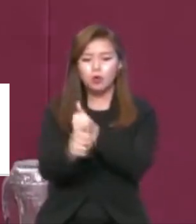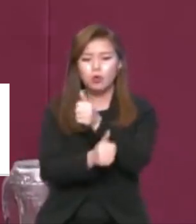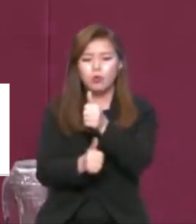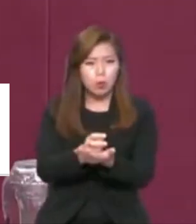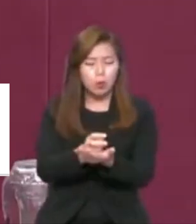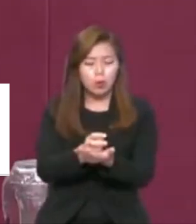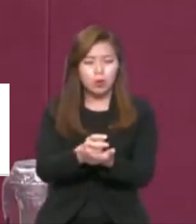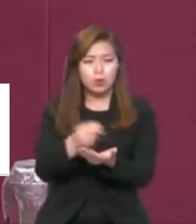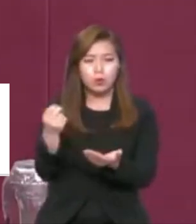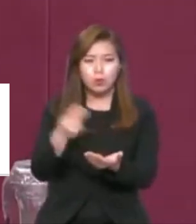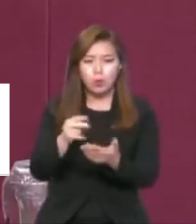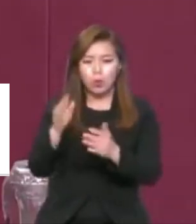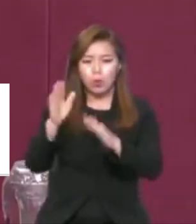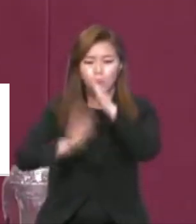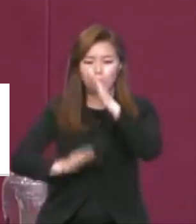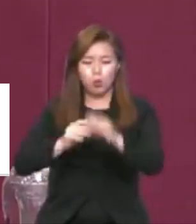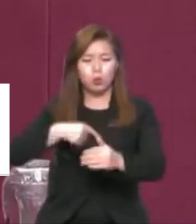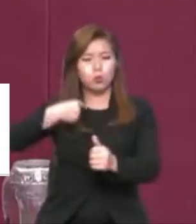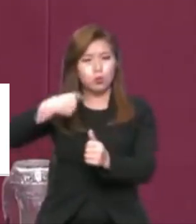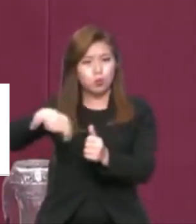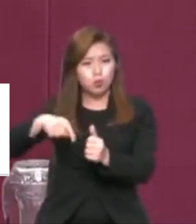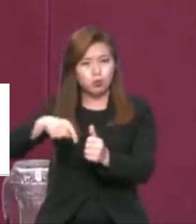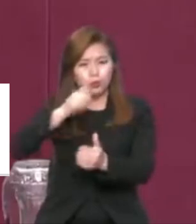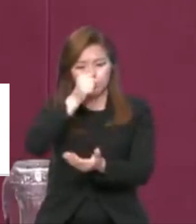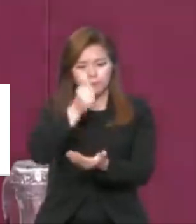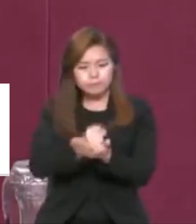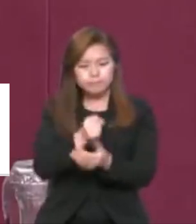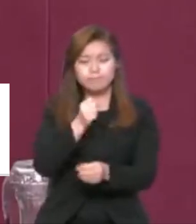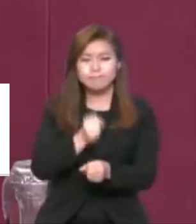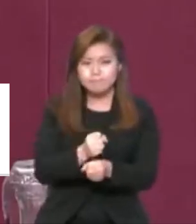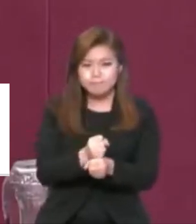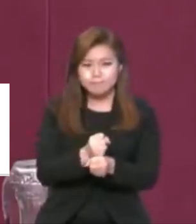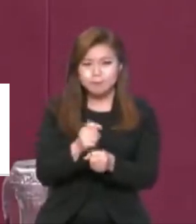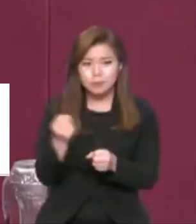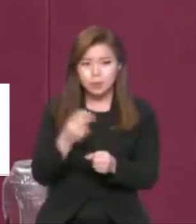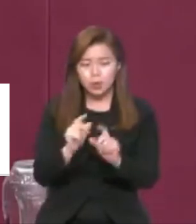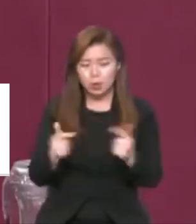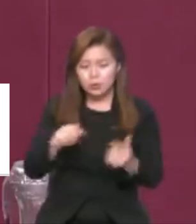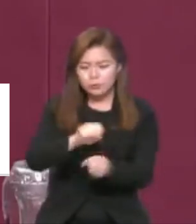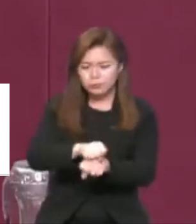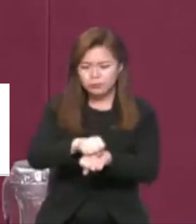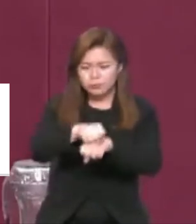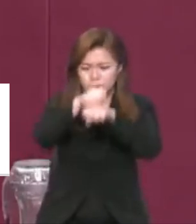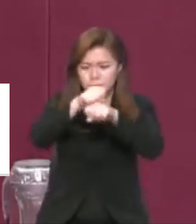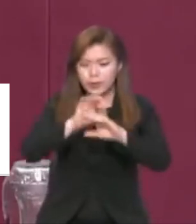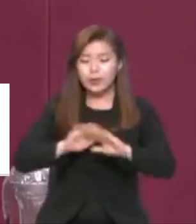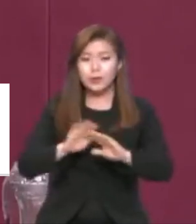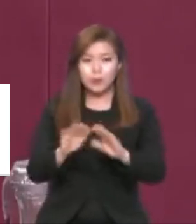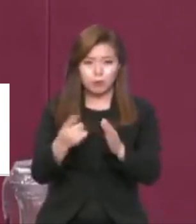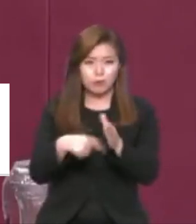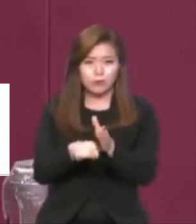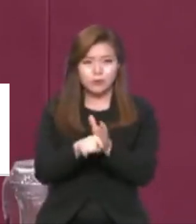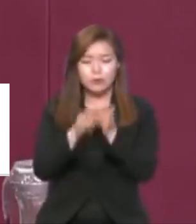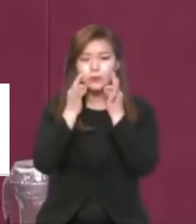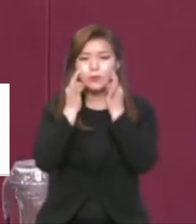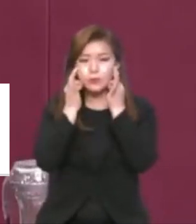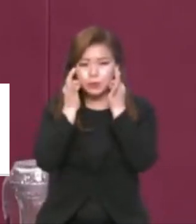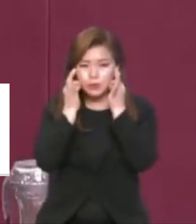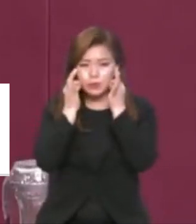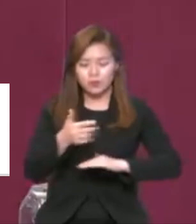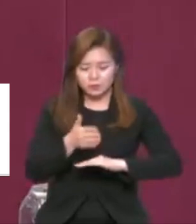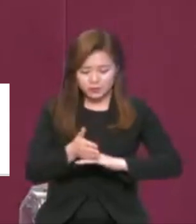해왔습니다. 여러 가지 산적한 현안들이 해결될 수 있도록 최선의 노력을